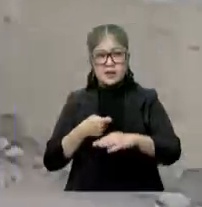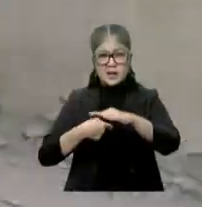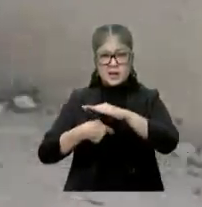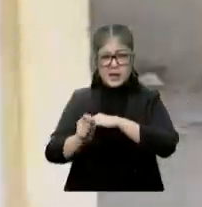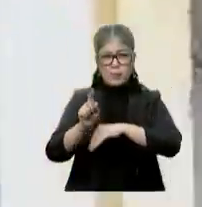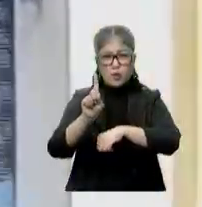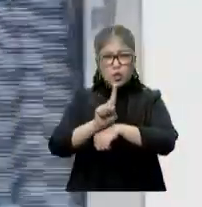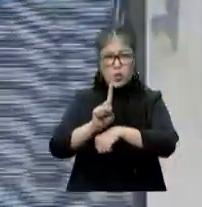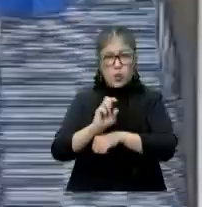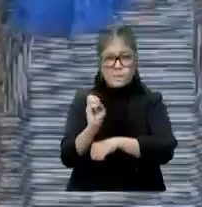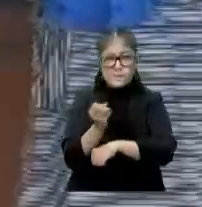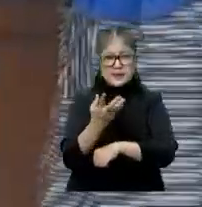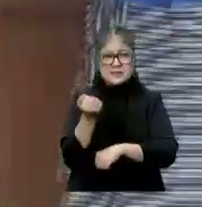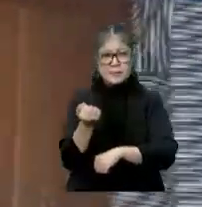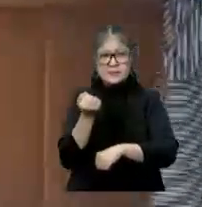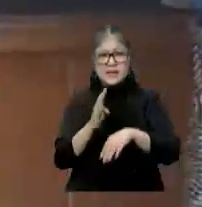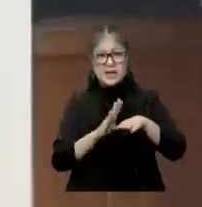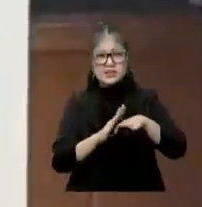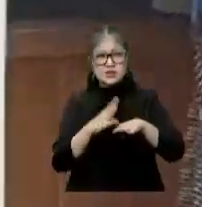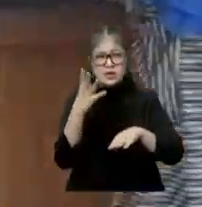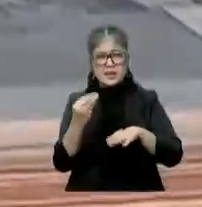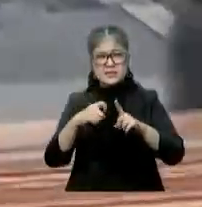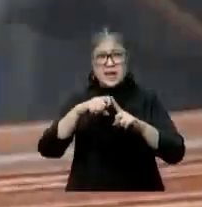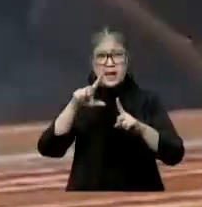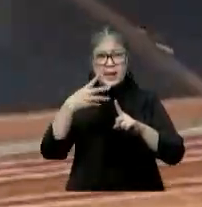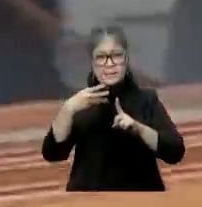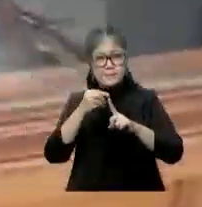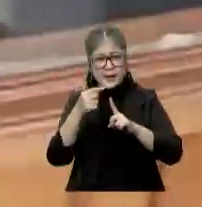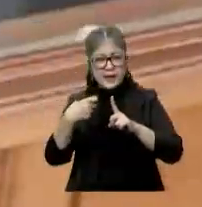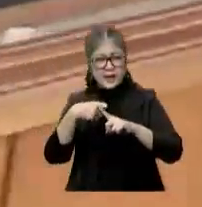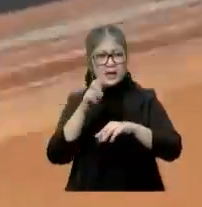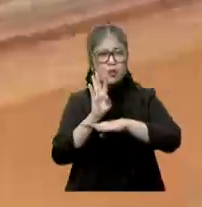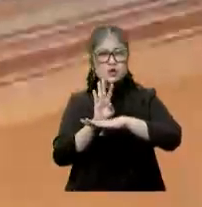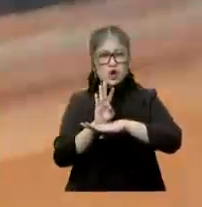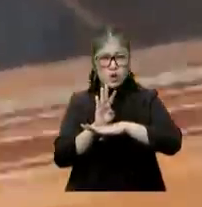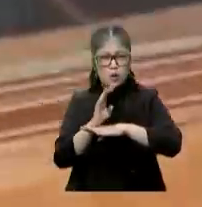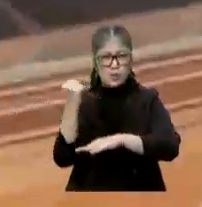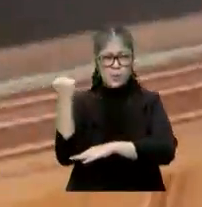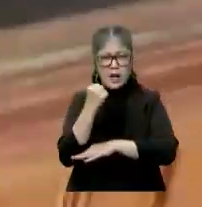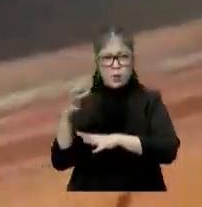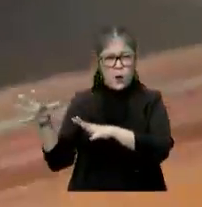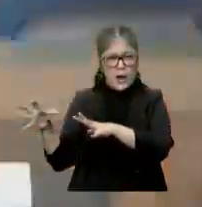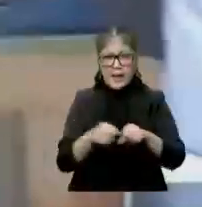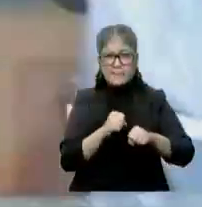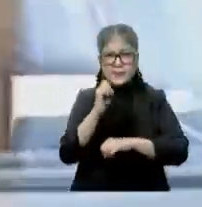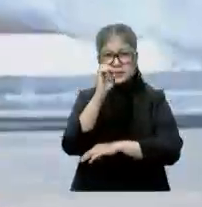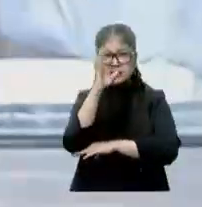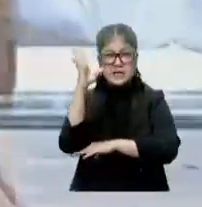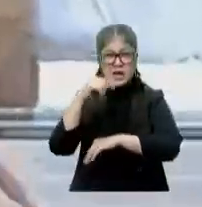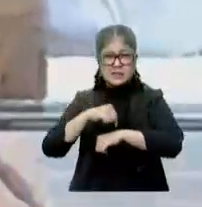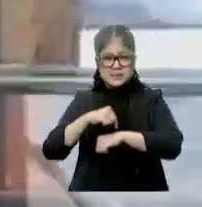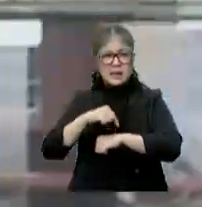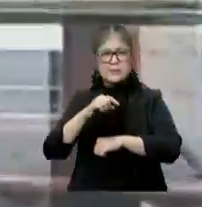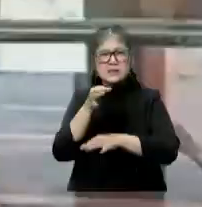tepatnya di desa keletek Bojonegoro dan menggemparkan warga pelaku nekat beraksi di siang hari saat situasi